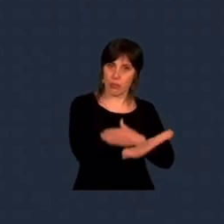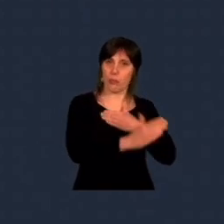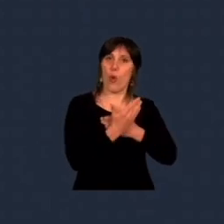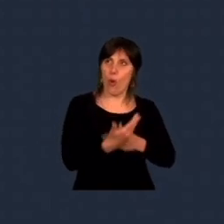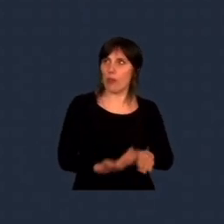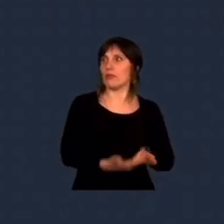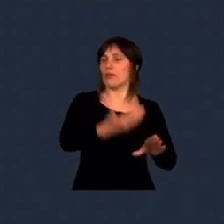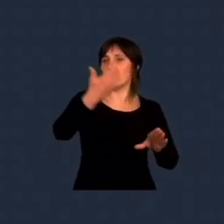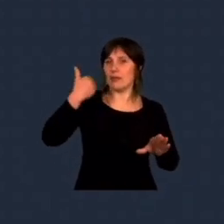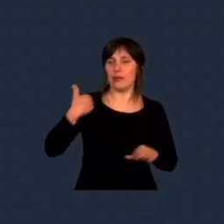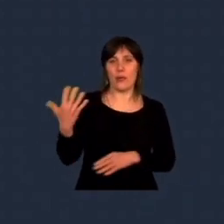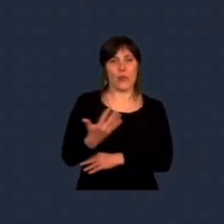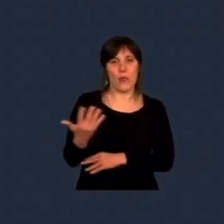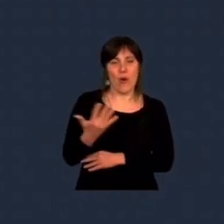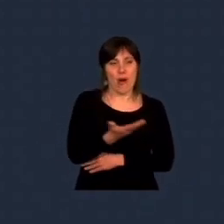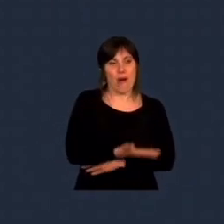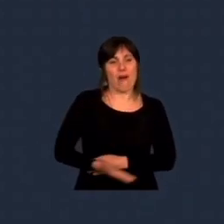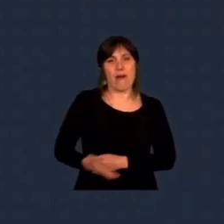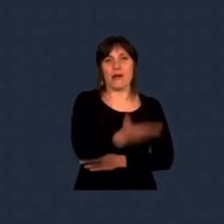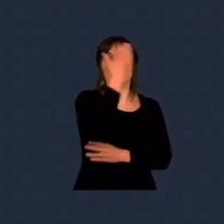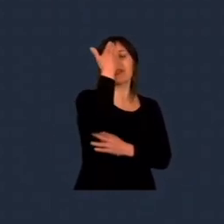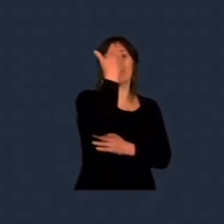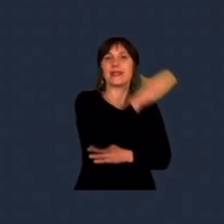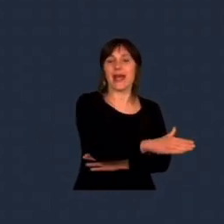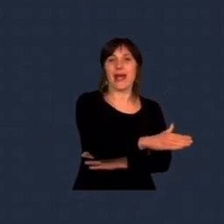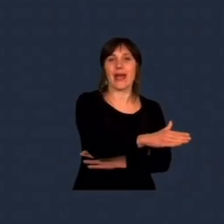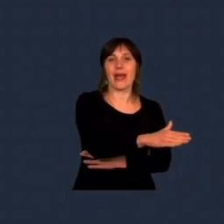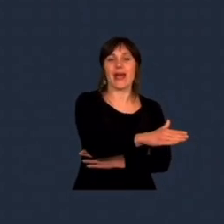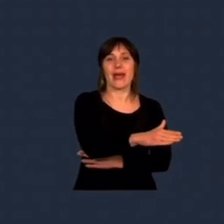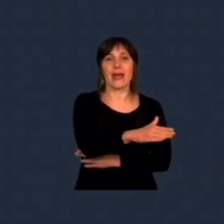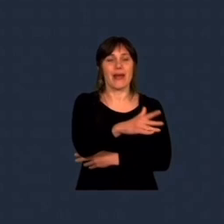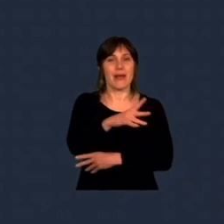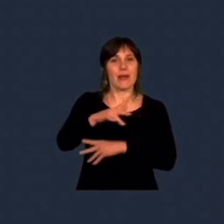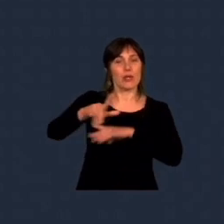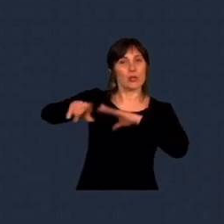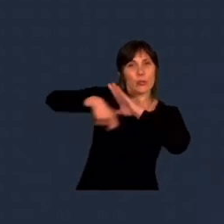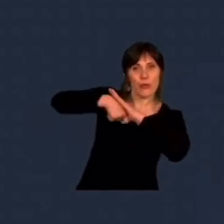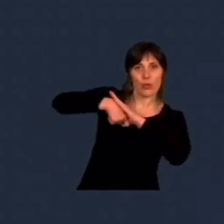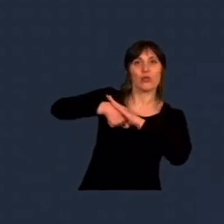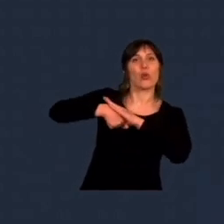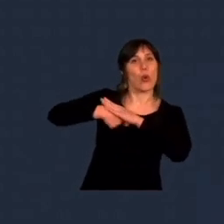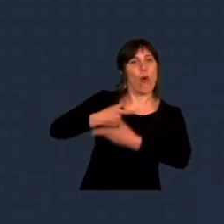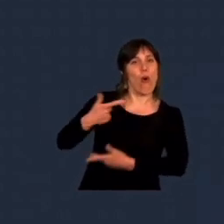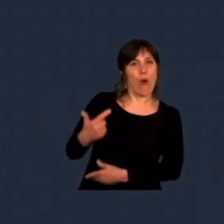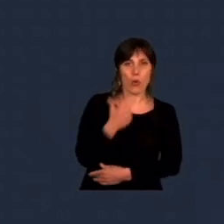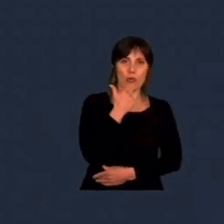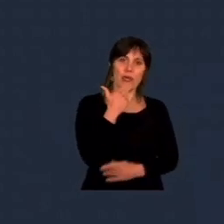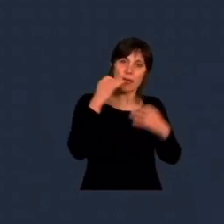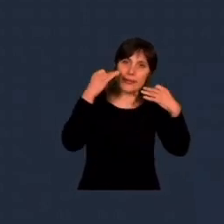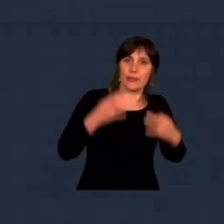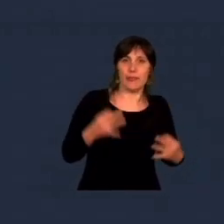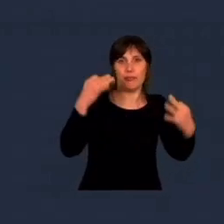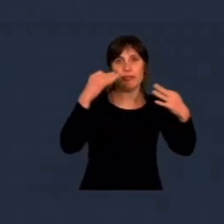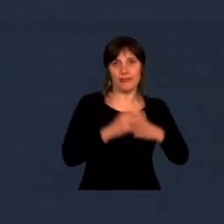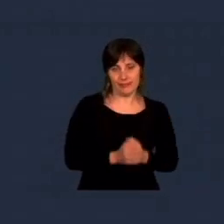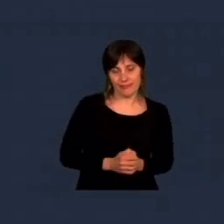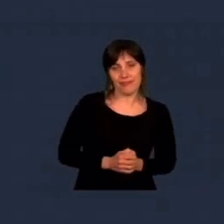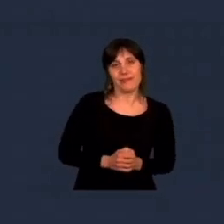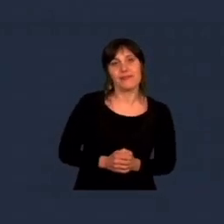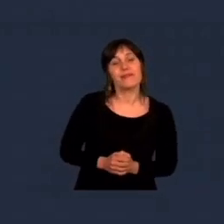preuve, qu'elles savent mobiliser et utiliser les subventions perçues. En la matière, et n'en déplaise